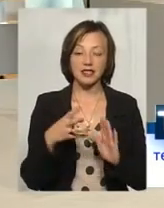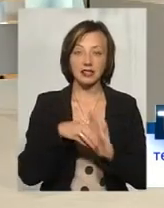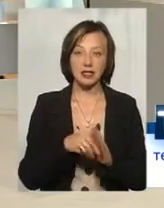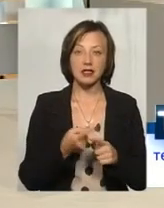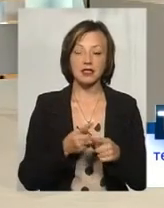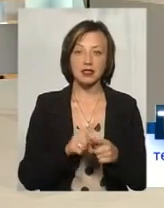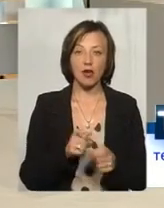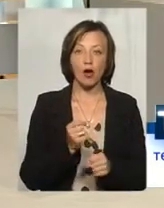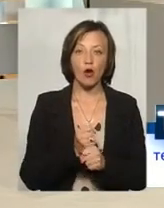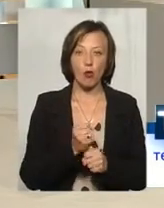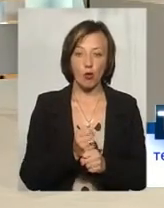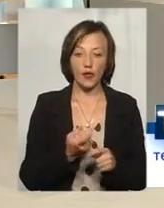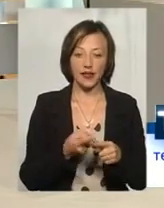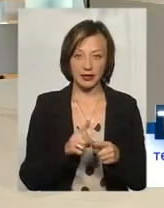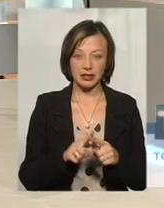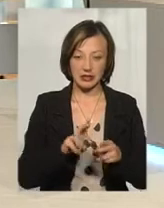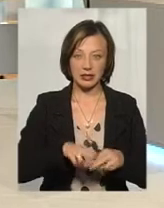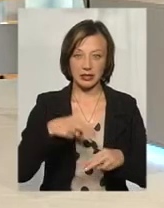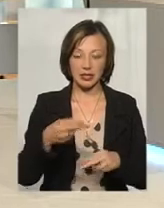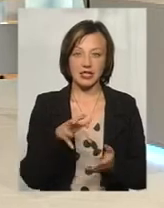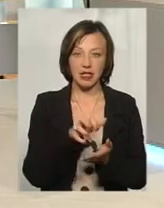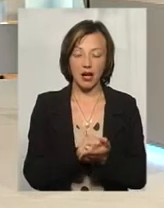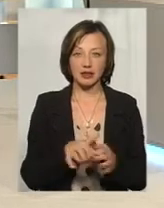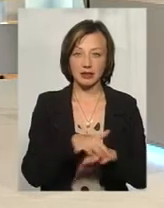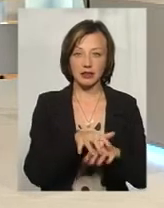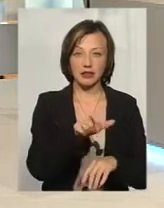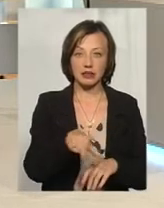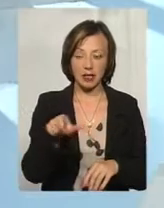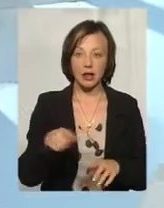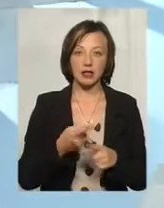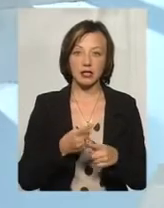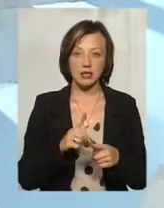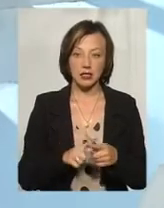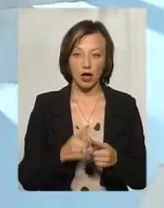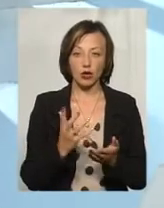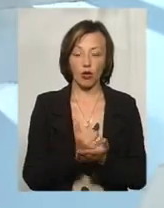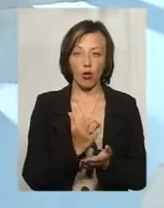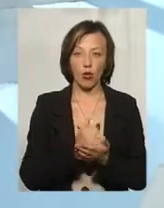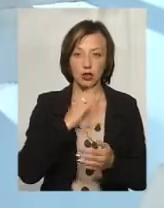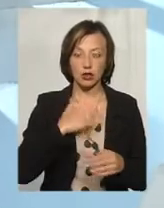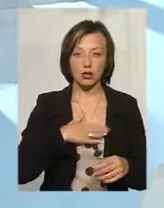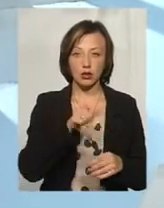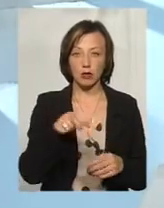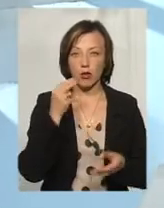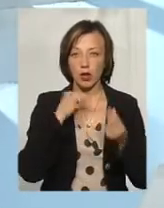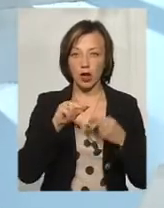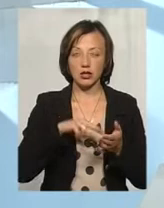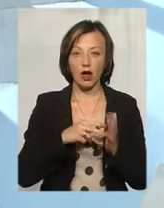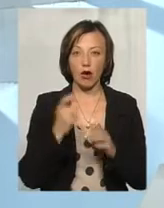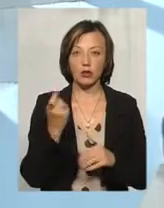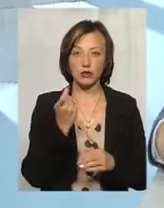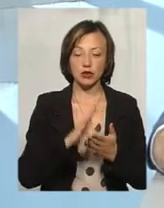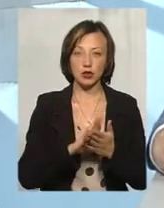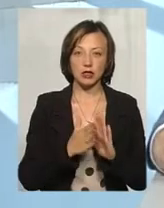– це роботи на ці інвестиції, це зайнятість населення, і це доходи наших громадян, і це покращення економічного